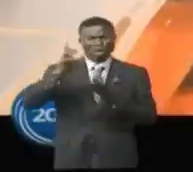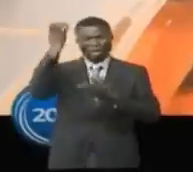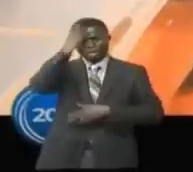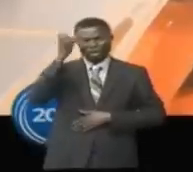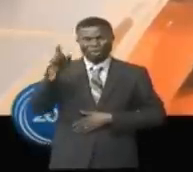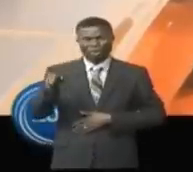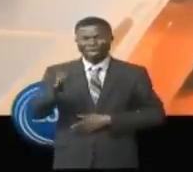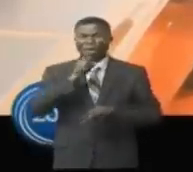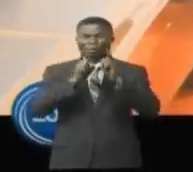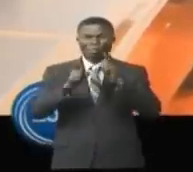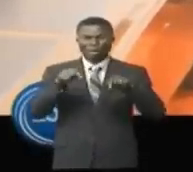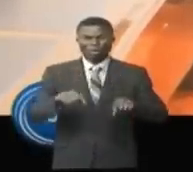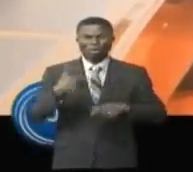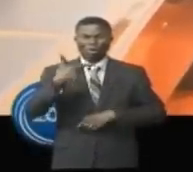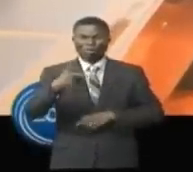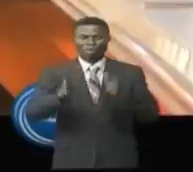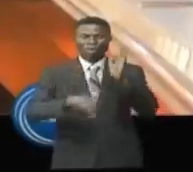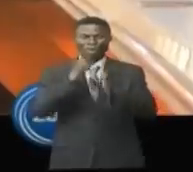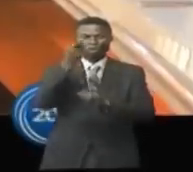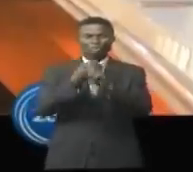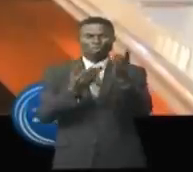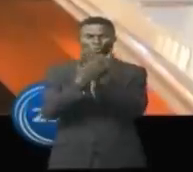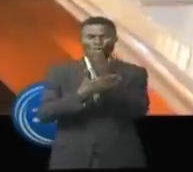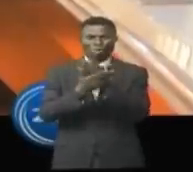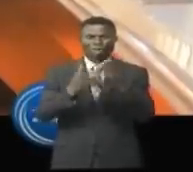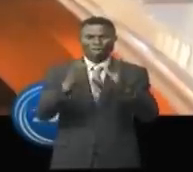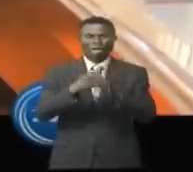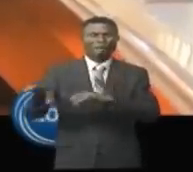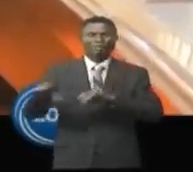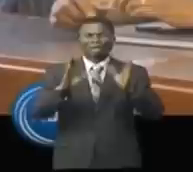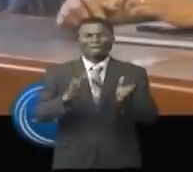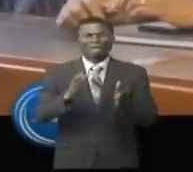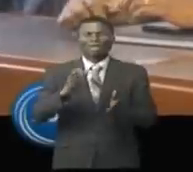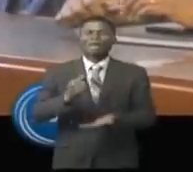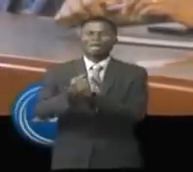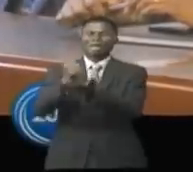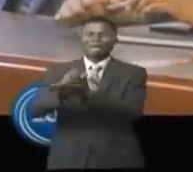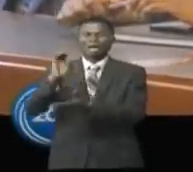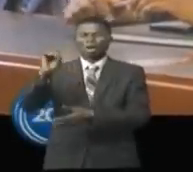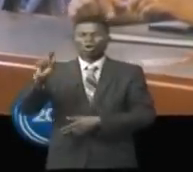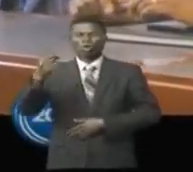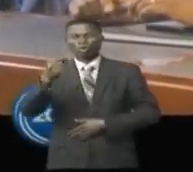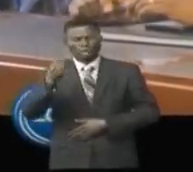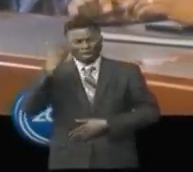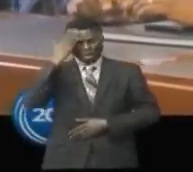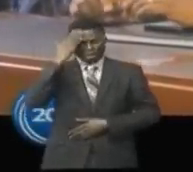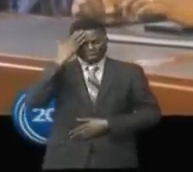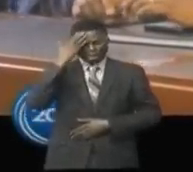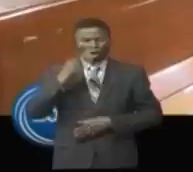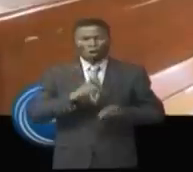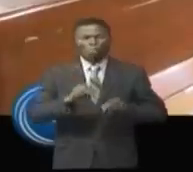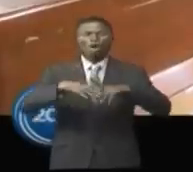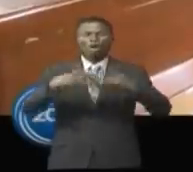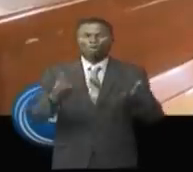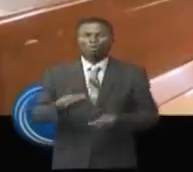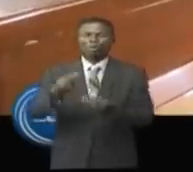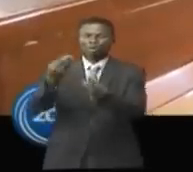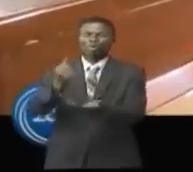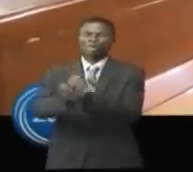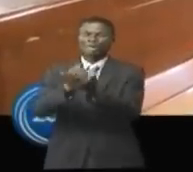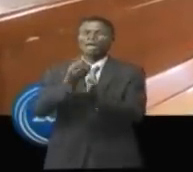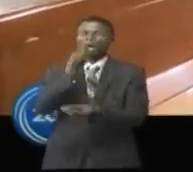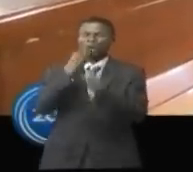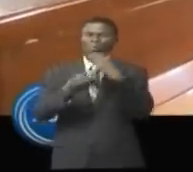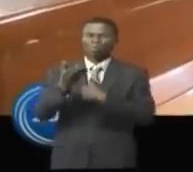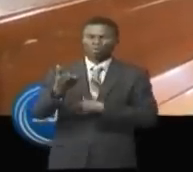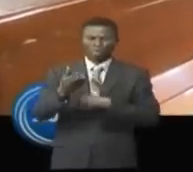a échangé ce mardi 12 juillet avec les acteurs humanitaires. Question d'étudier la possibilité d'apporter une assistance humanitaire